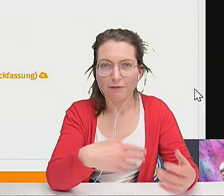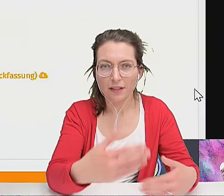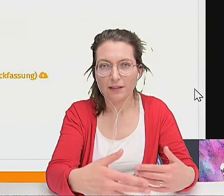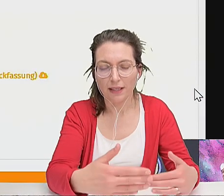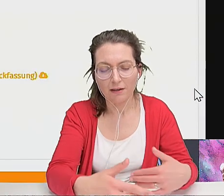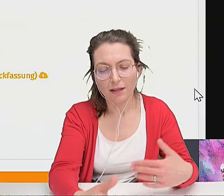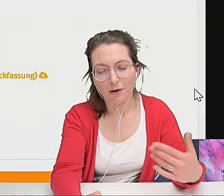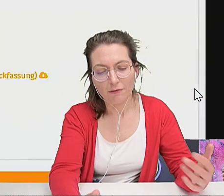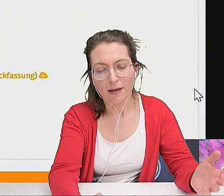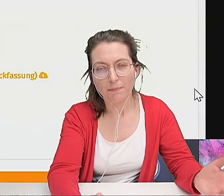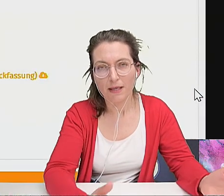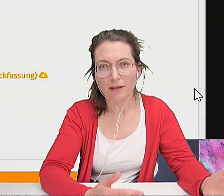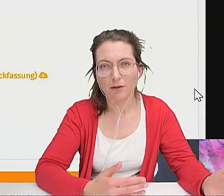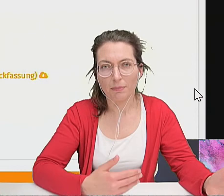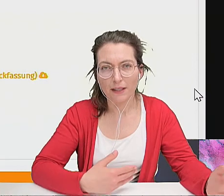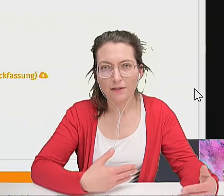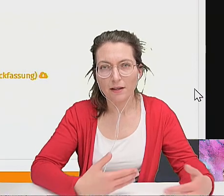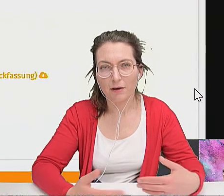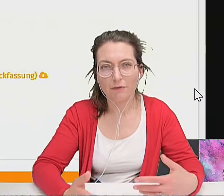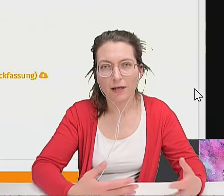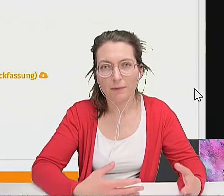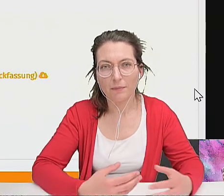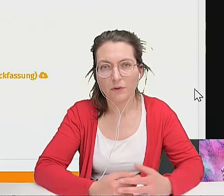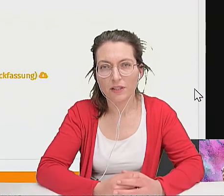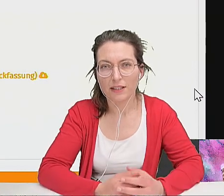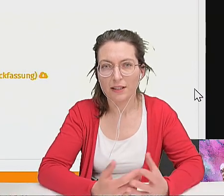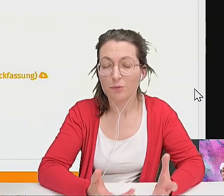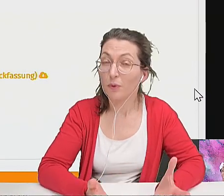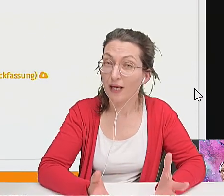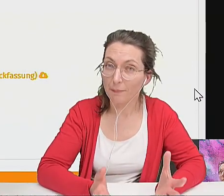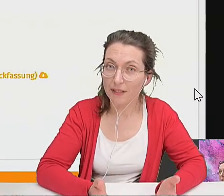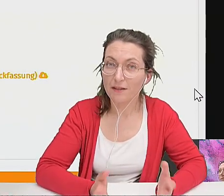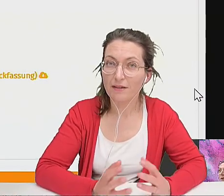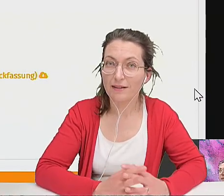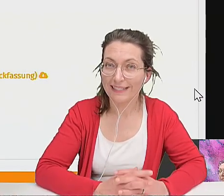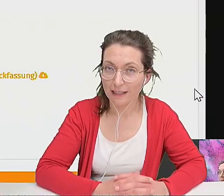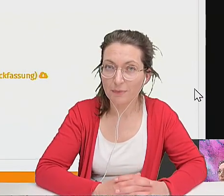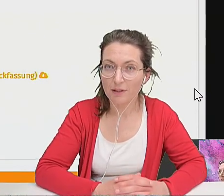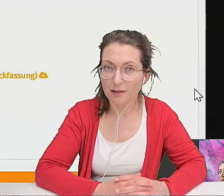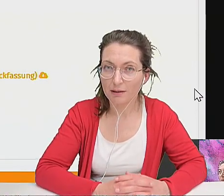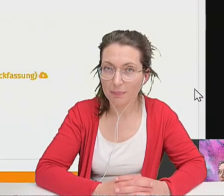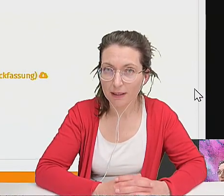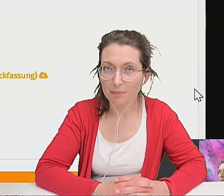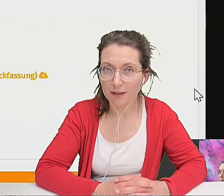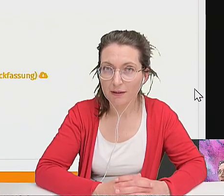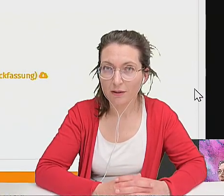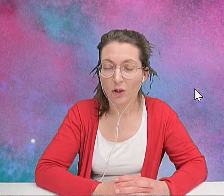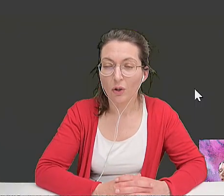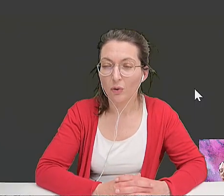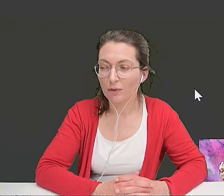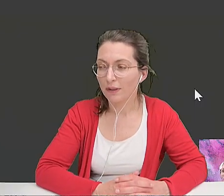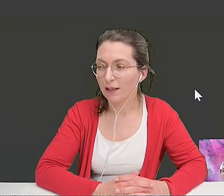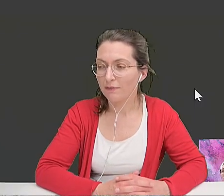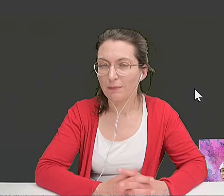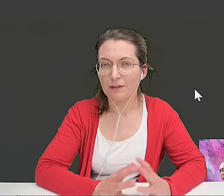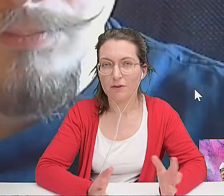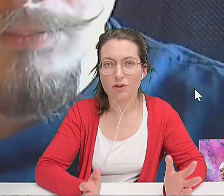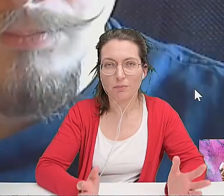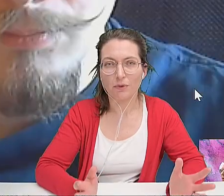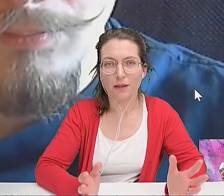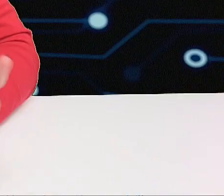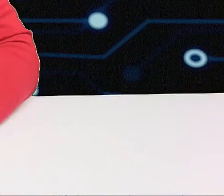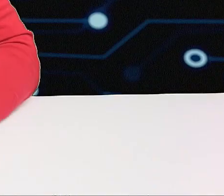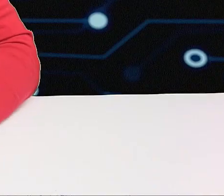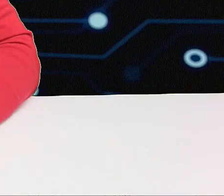quasi längere Aufgaben machen, komplexere Aufgaben und sich da das Programmieren selbst beibringen. Und man kann, wenn man